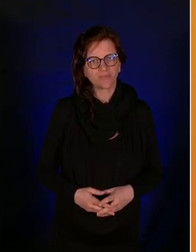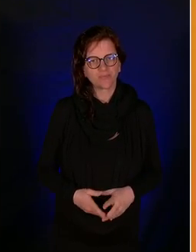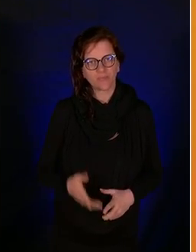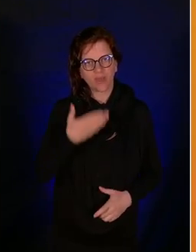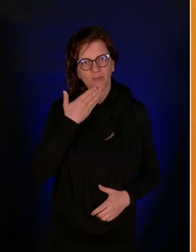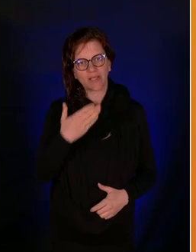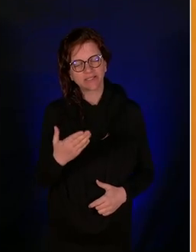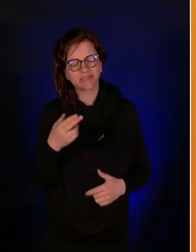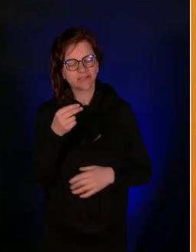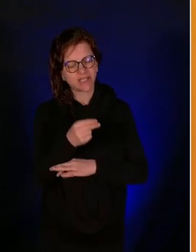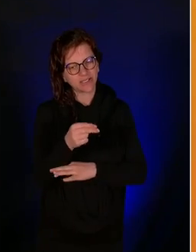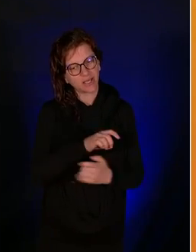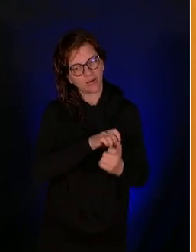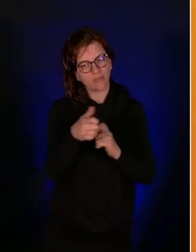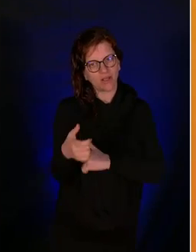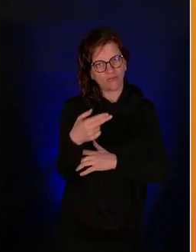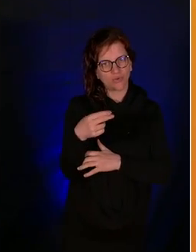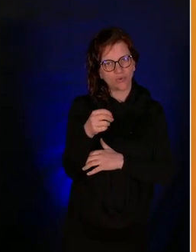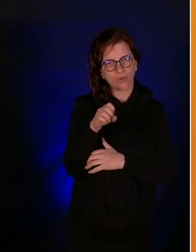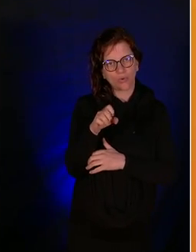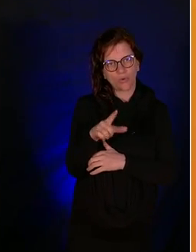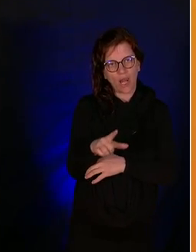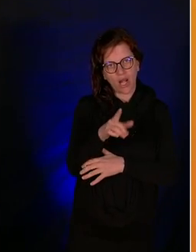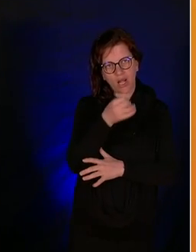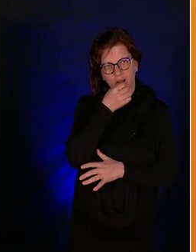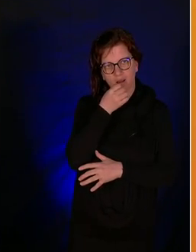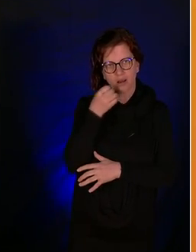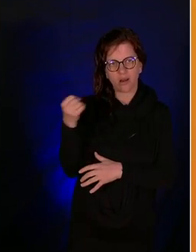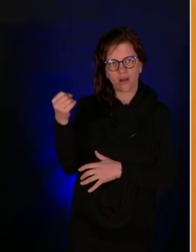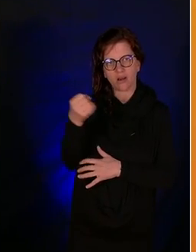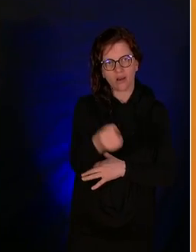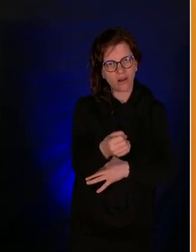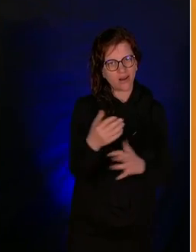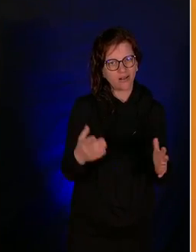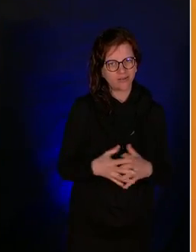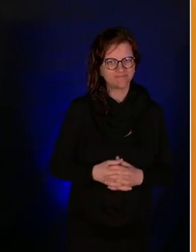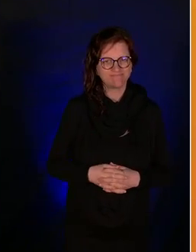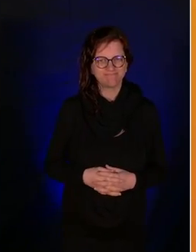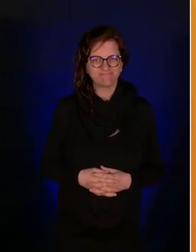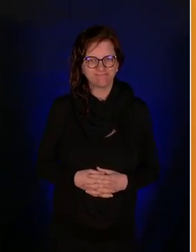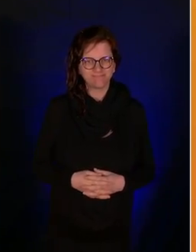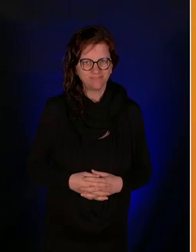Merci beaucoup, Nadia. On enchaîne tout de suite avec Noël, à qui je passe le micro, sans plus attendre.